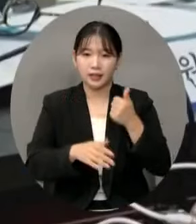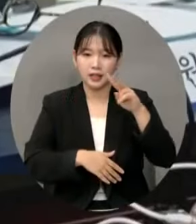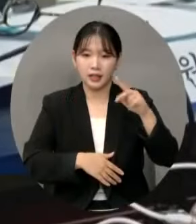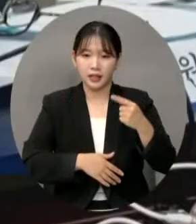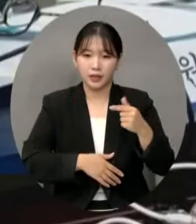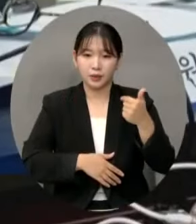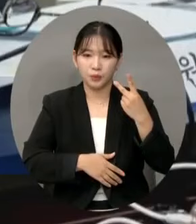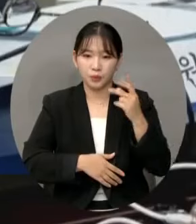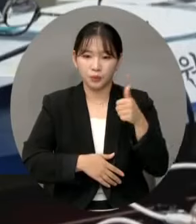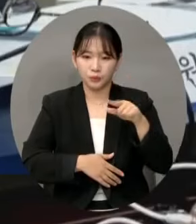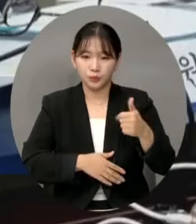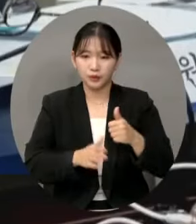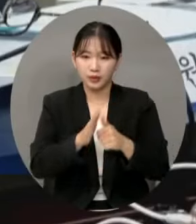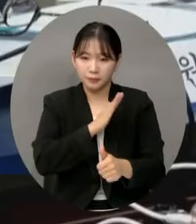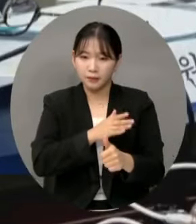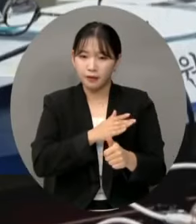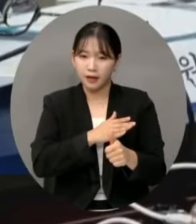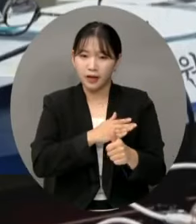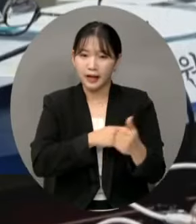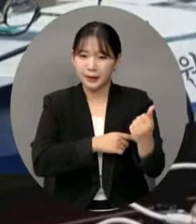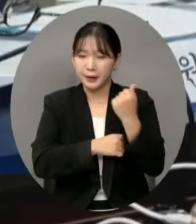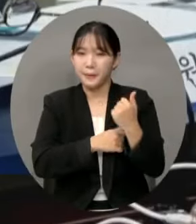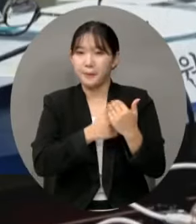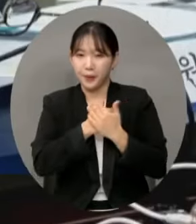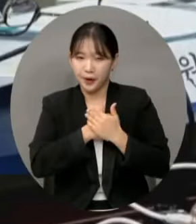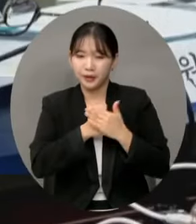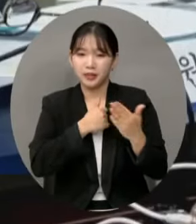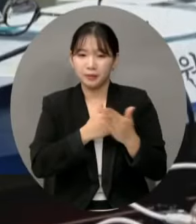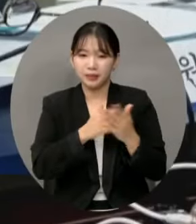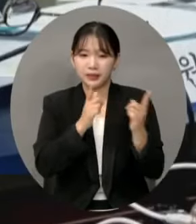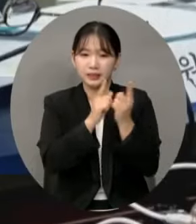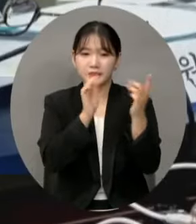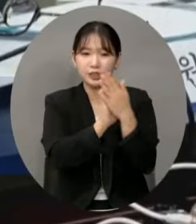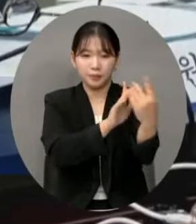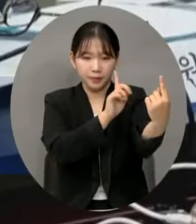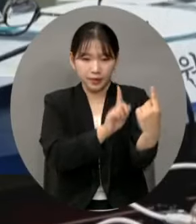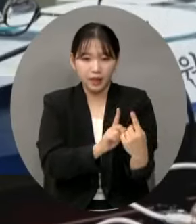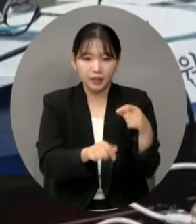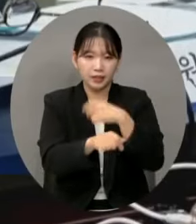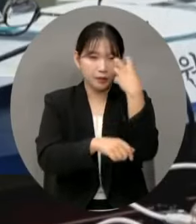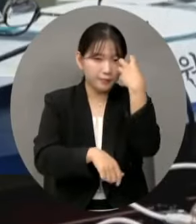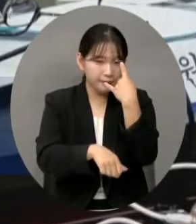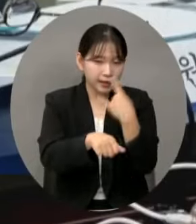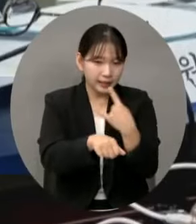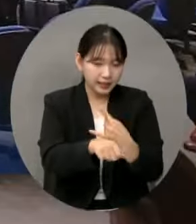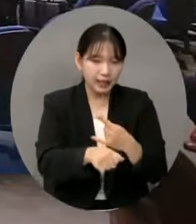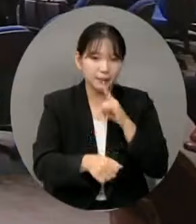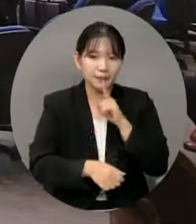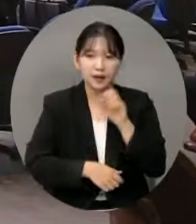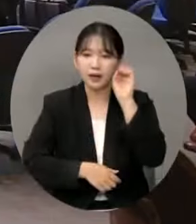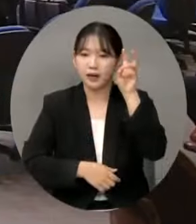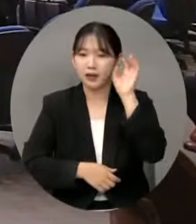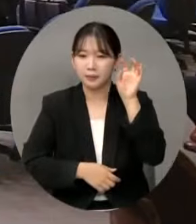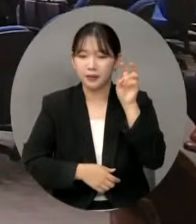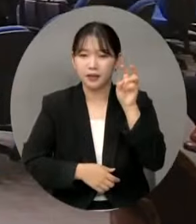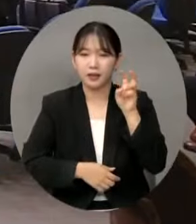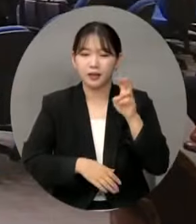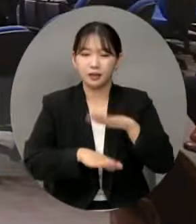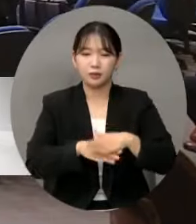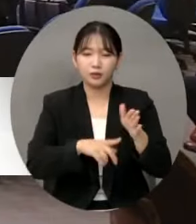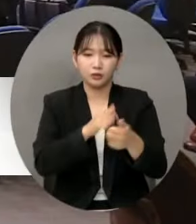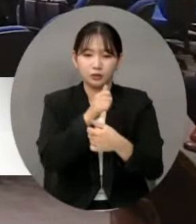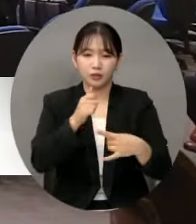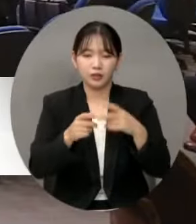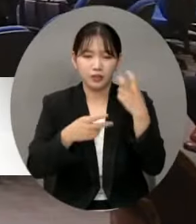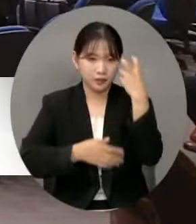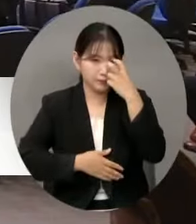한동훈 대표가 힘을 받았기 때문에 독대에서 특검하자 이 얘기를 할 것으로 보는데. 농해수위